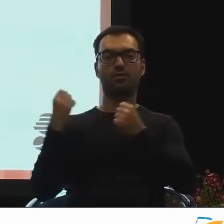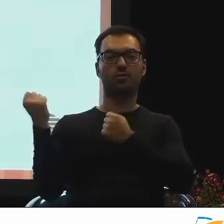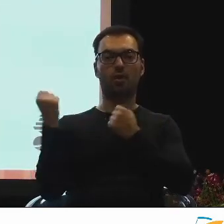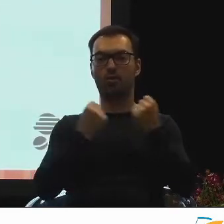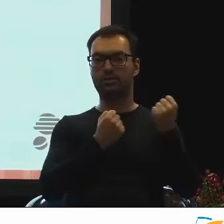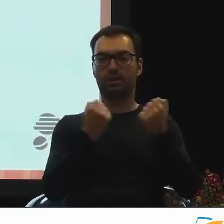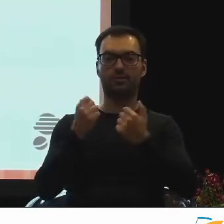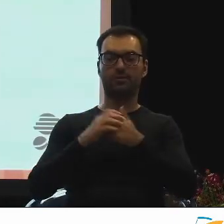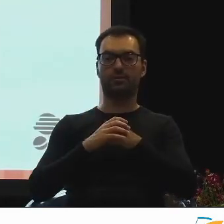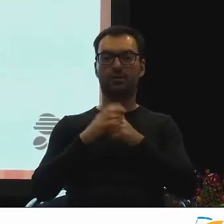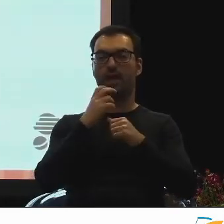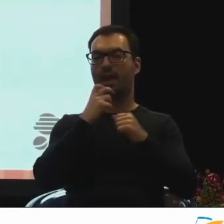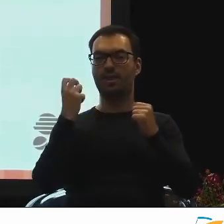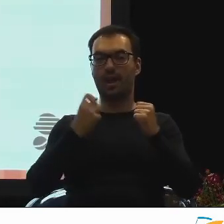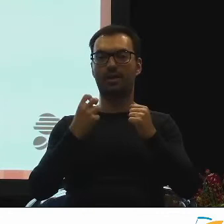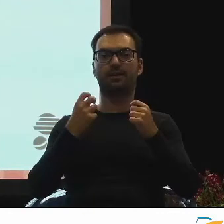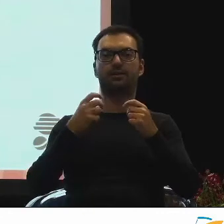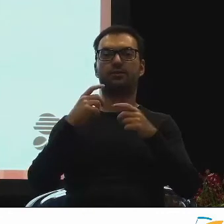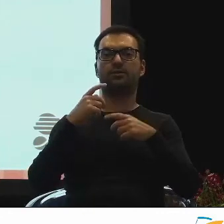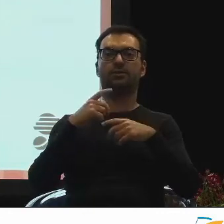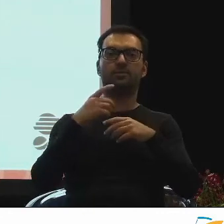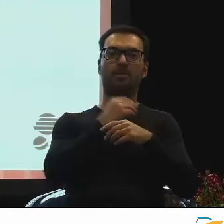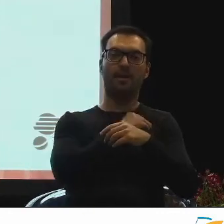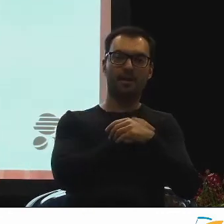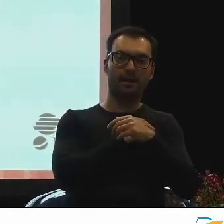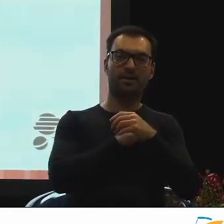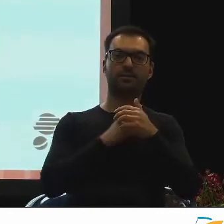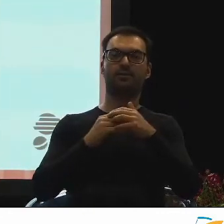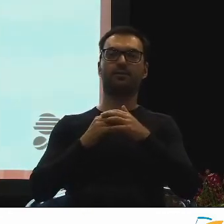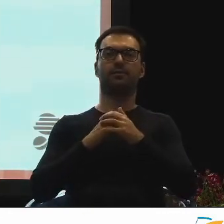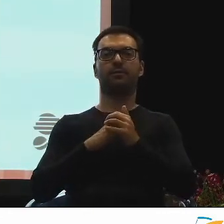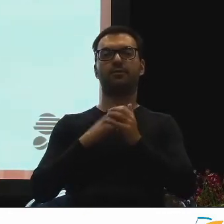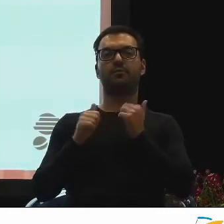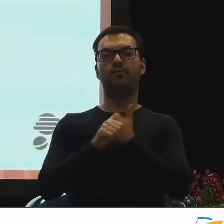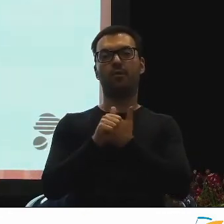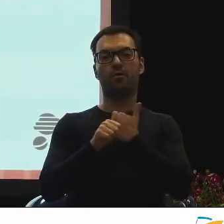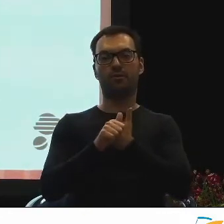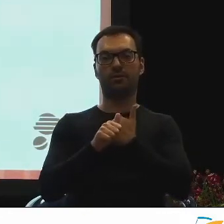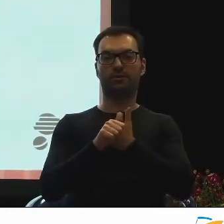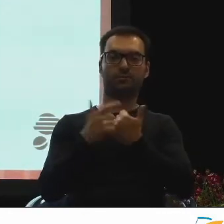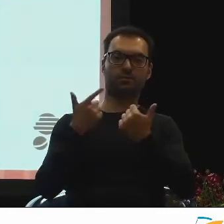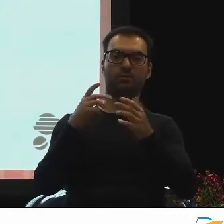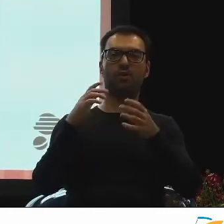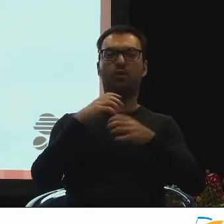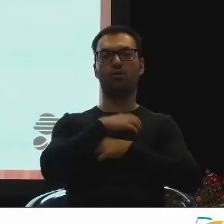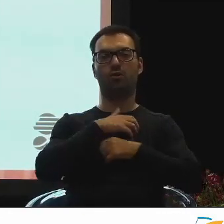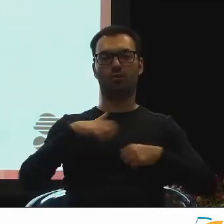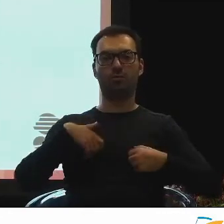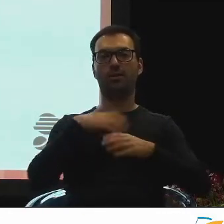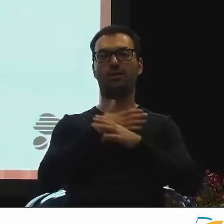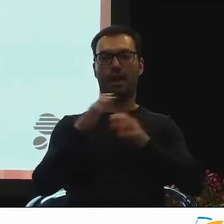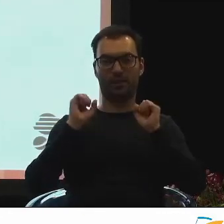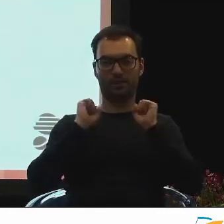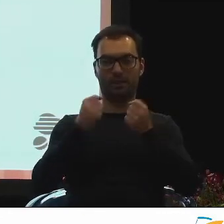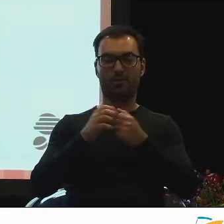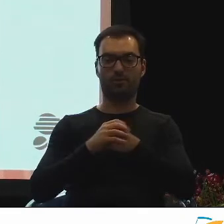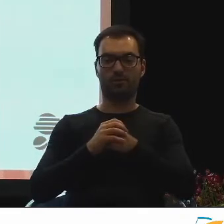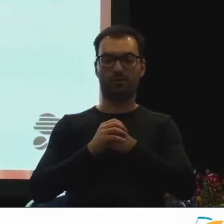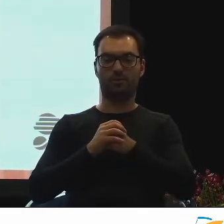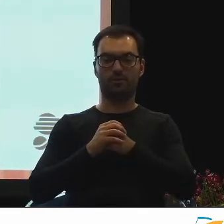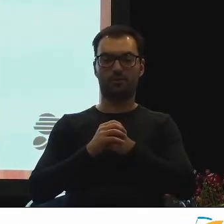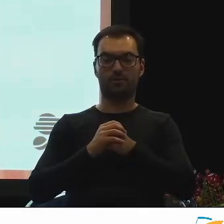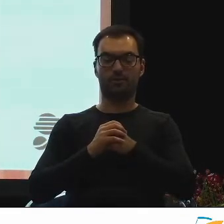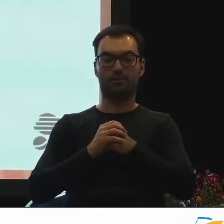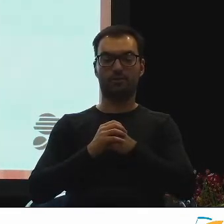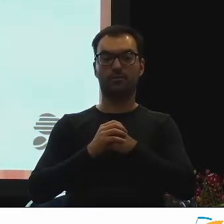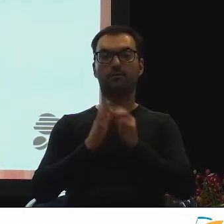dostawy energii, innych surowców i spowodować, że gospodarka dalej będzie funkcjonowała. Tylko